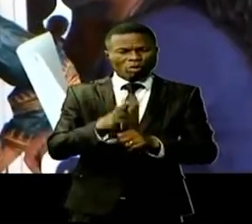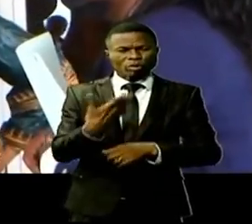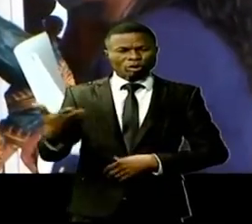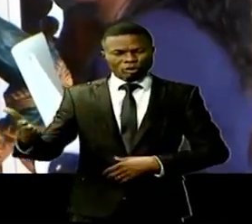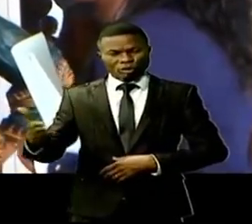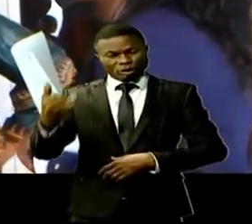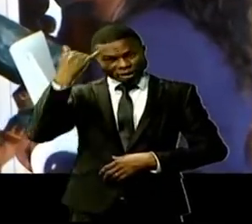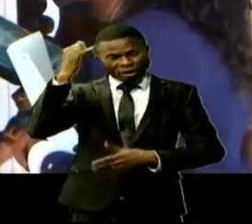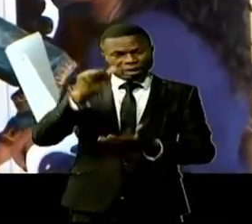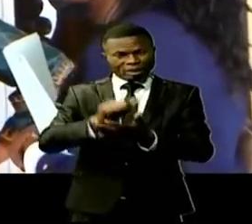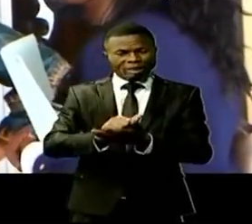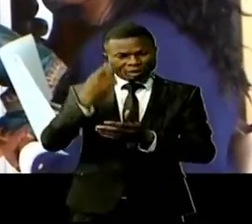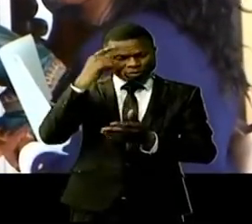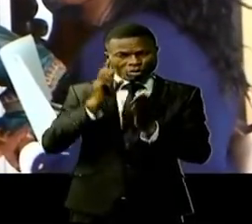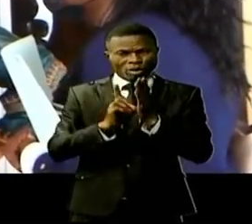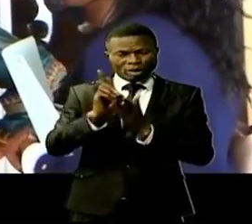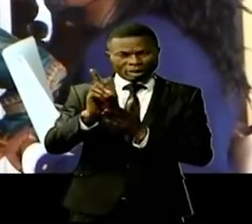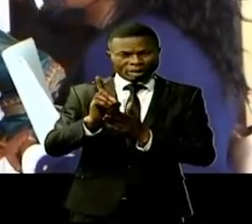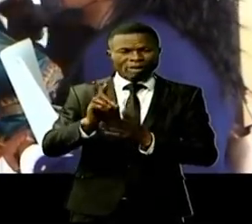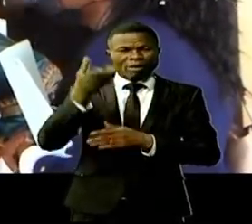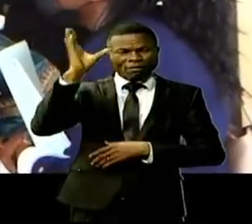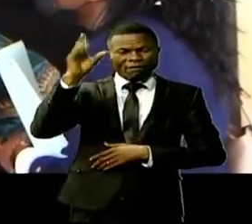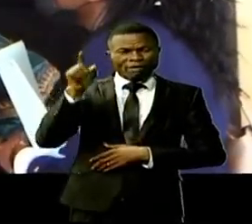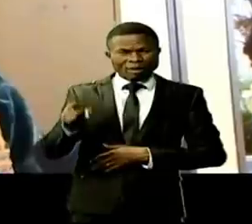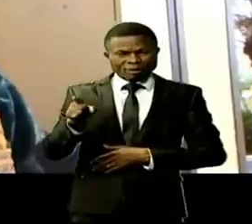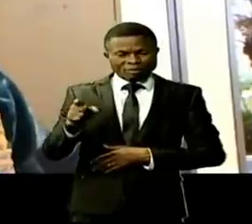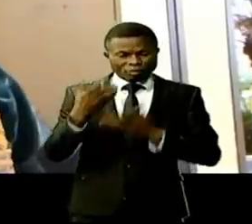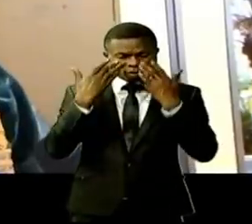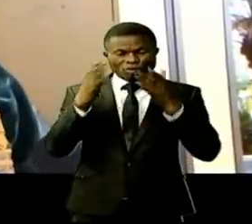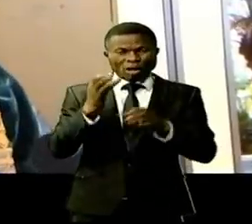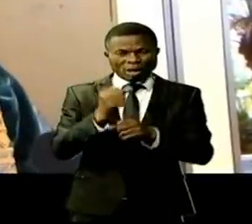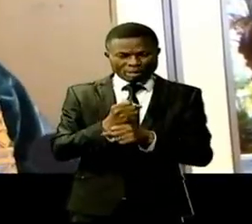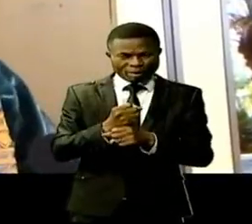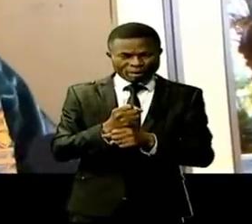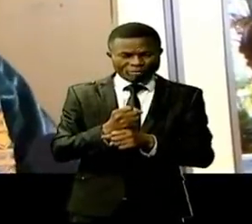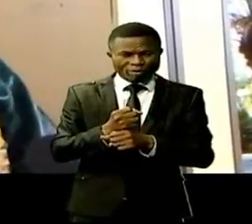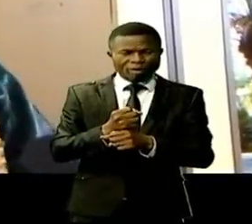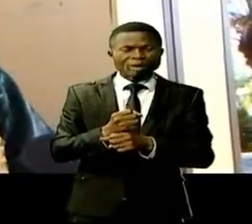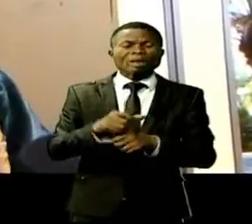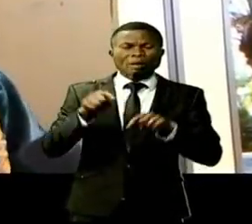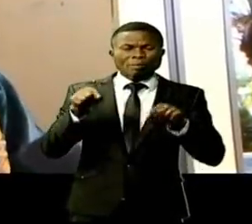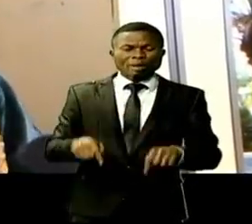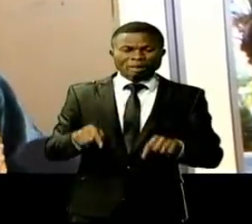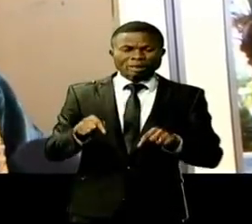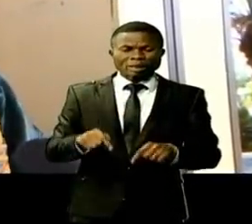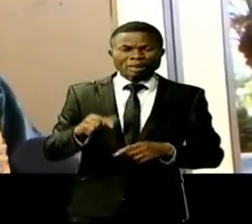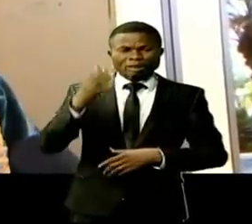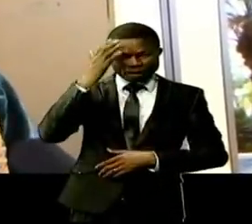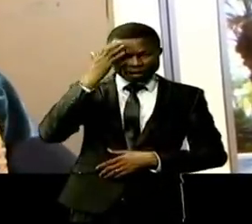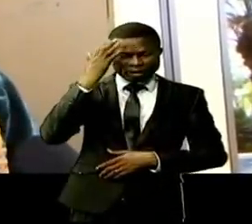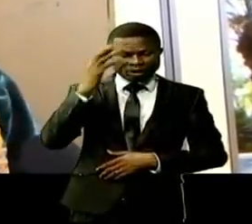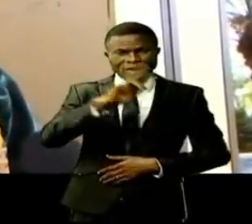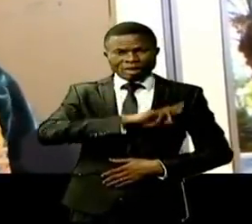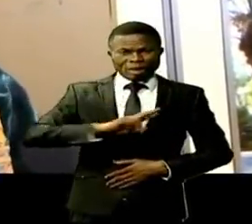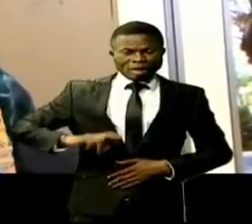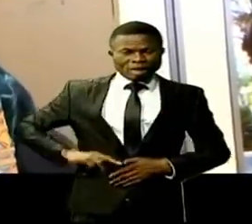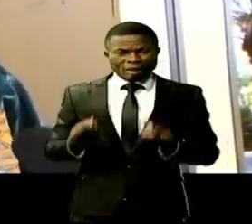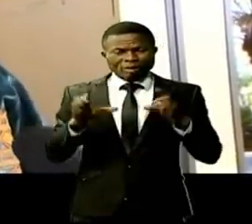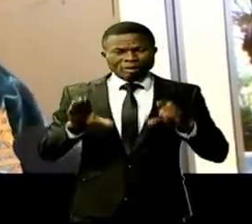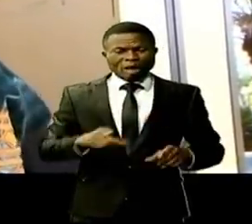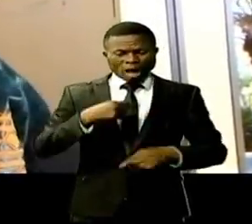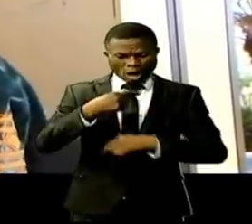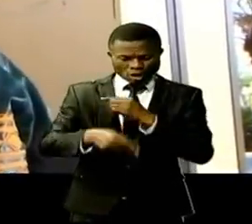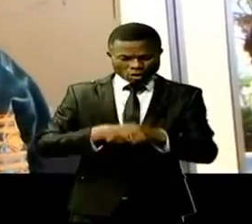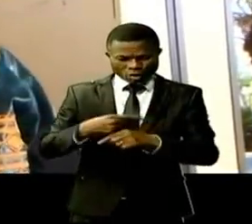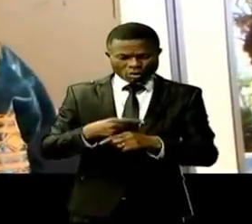cadre aussi du développement rural. Donc voilà ce que je peux vous dire, que désormais, la RDC va commencer